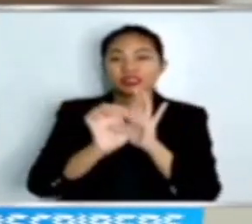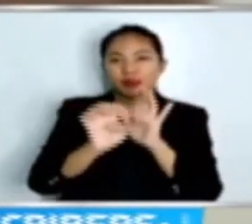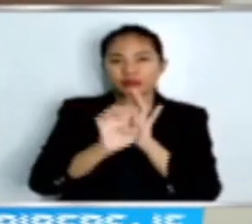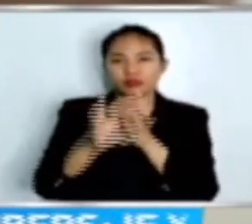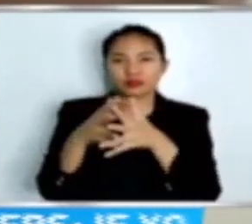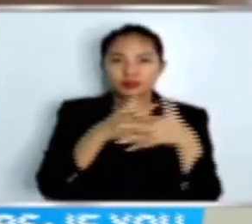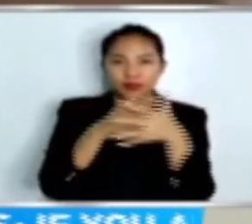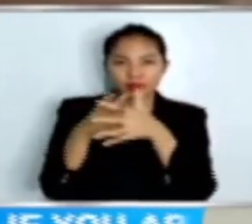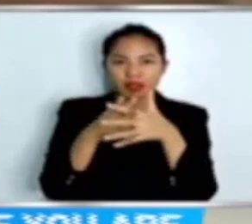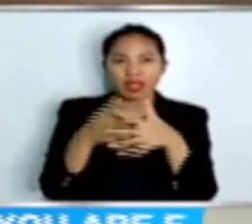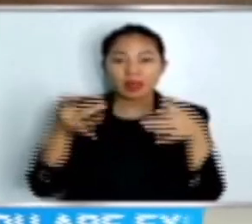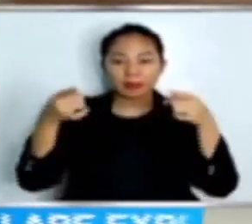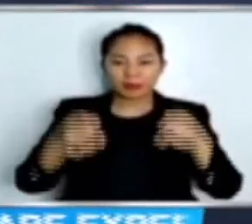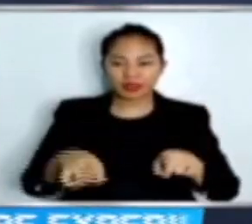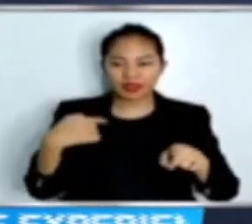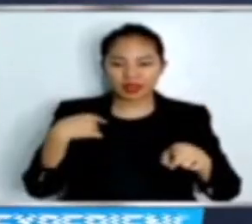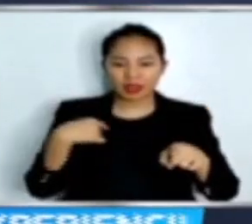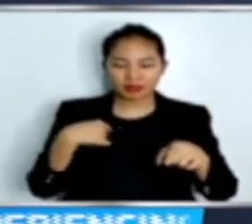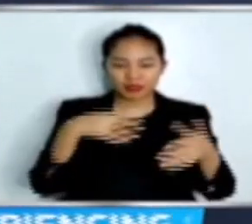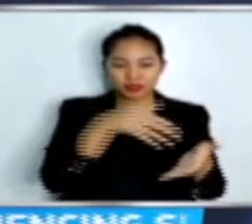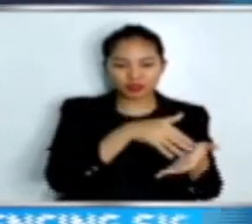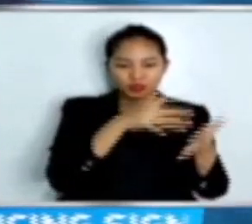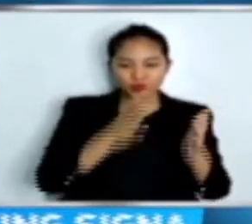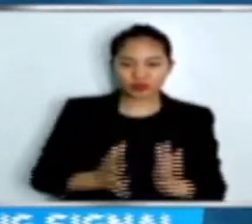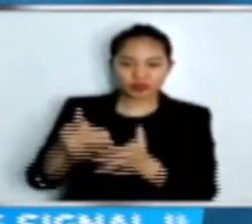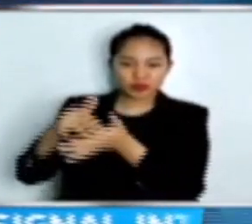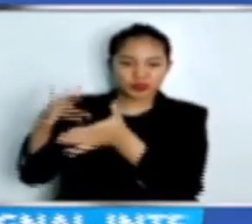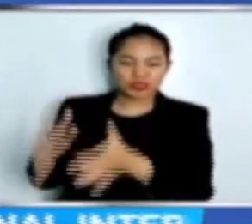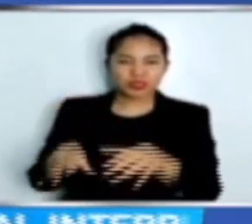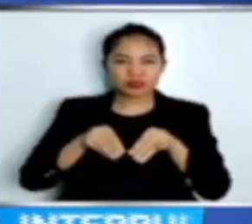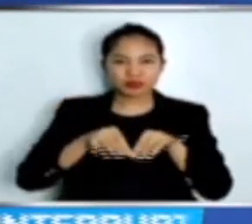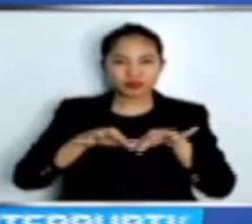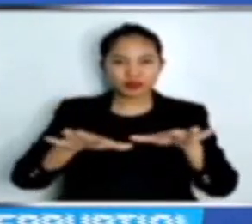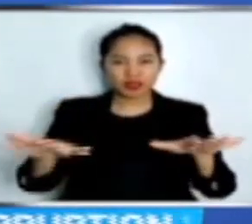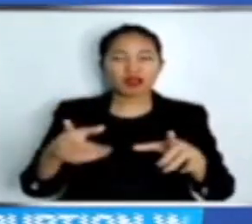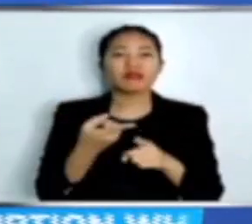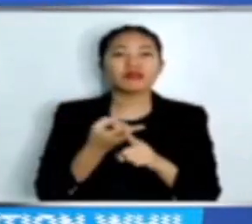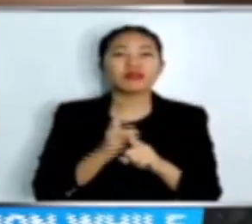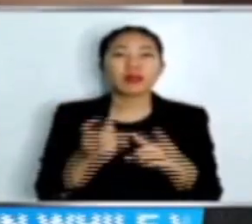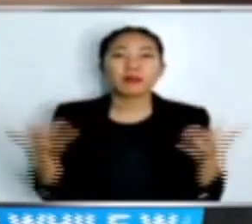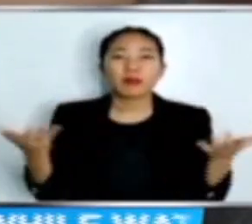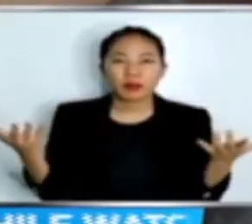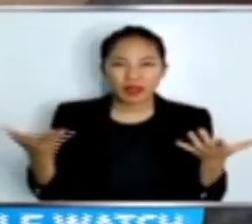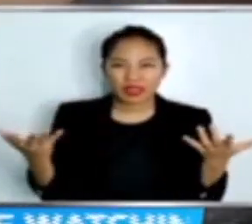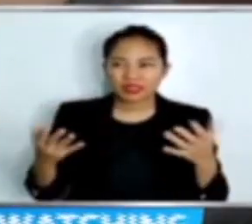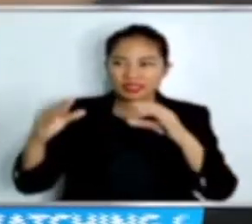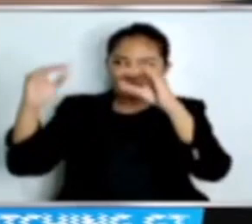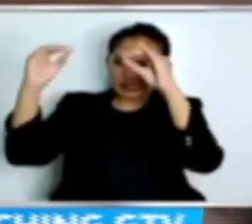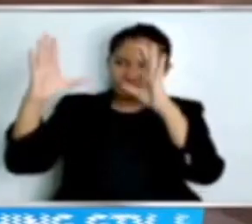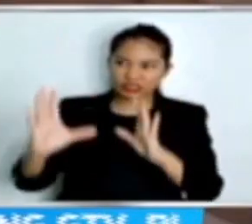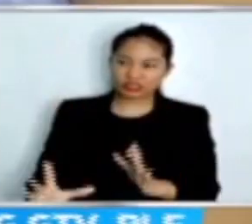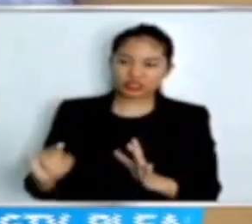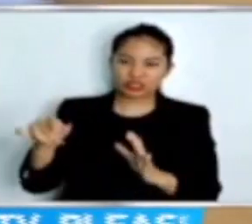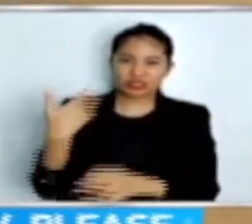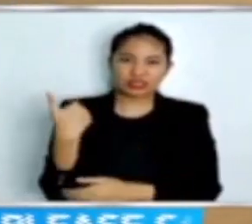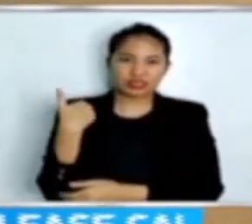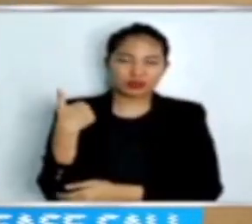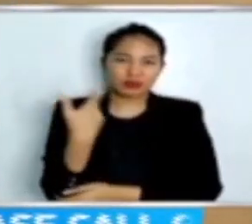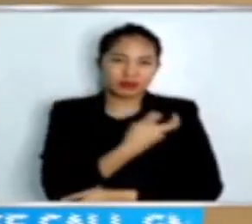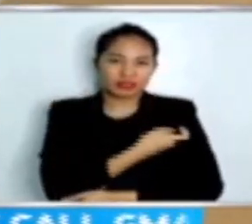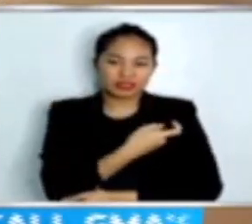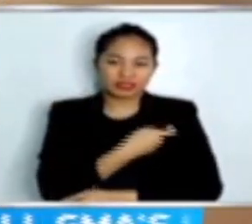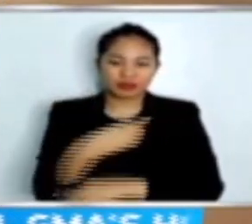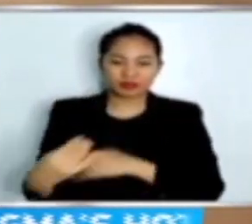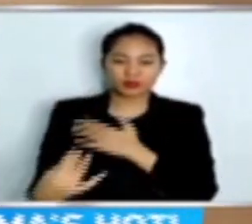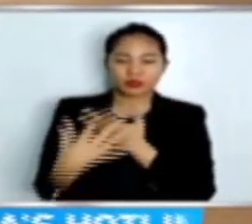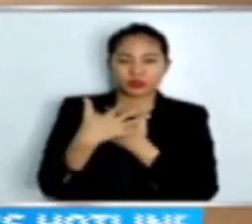mga estudyante mula sa mga unvaccinated nilang mga guro. Well, kasama dito sa ating itong ating revalidation